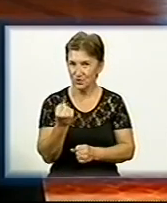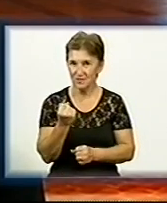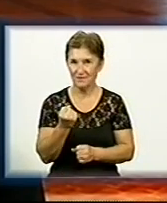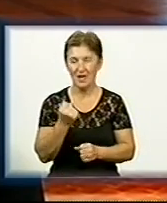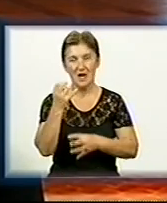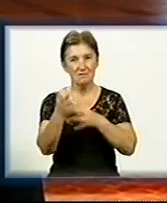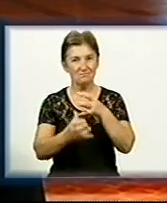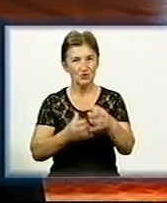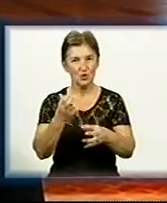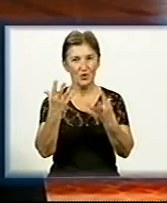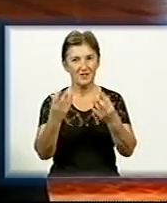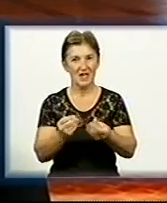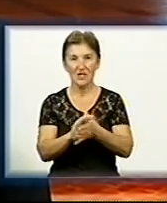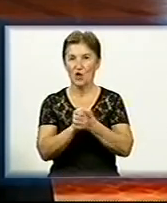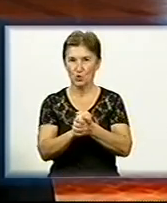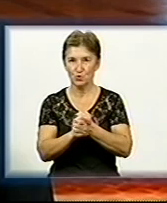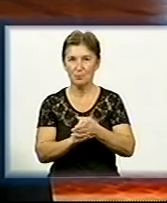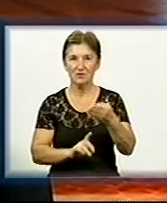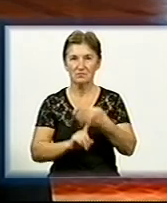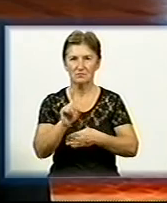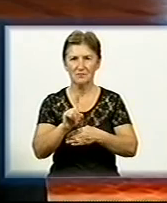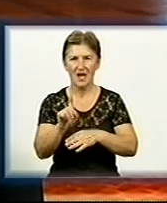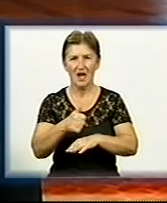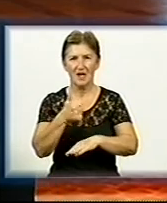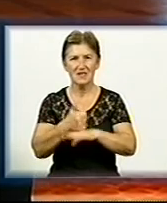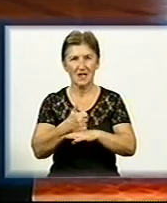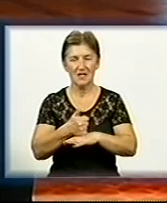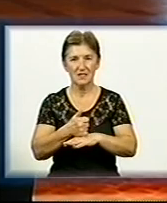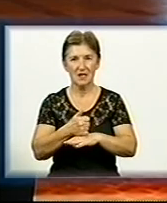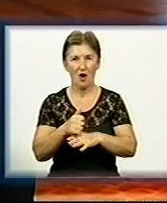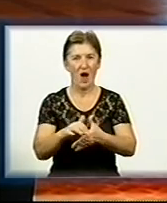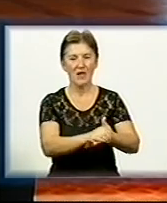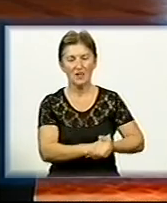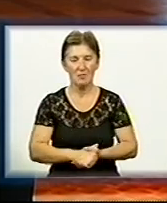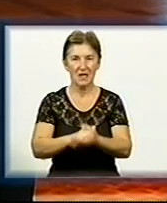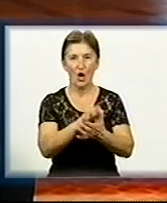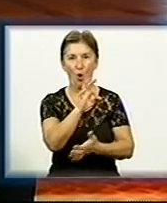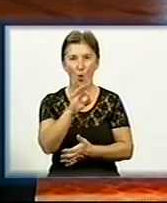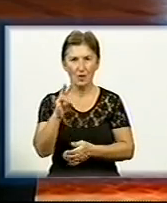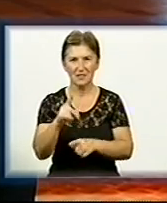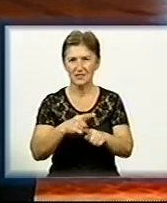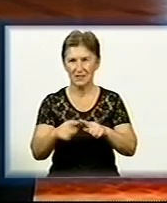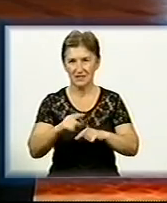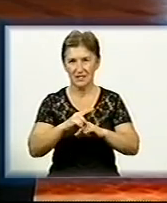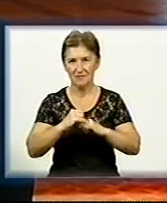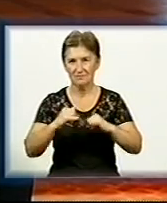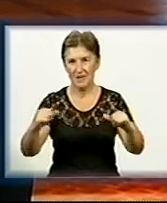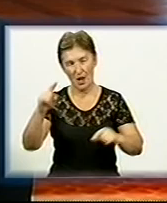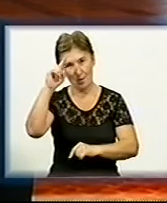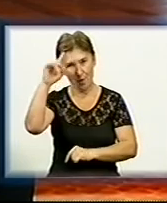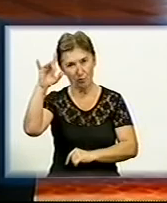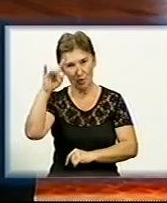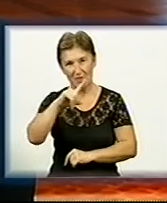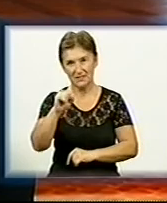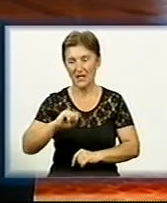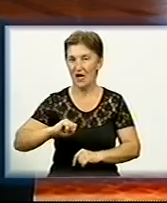Міжнародний день дружби. Свято започатковано Генеральною асамблеєю ООН 2 роки тому. Стрімко набирає популярності. Про дружбу,